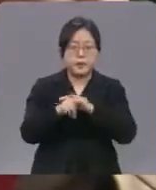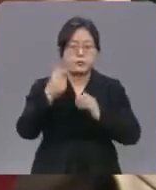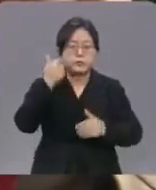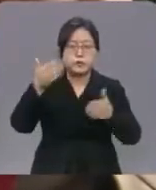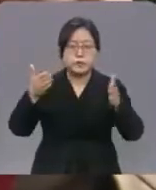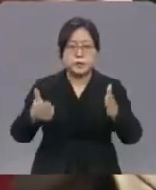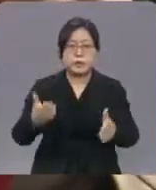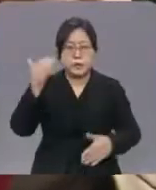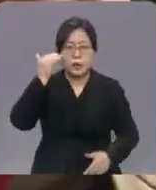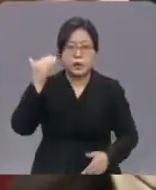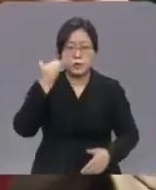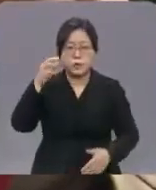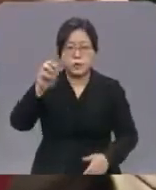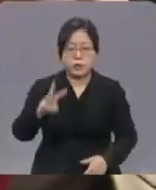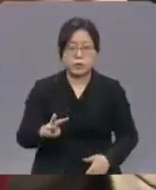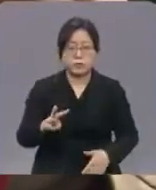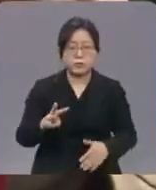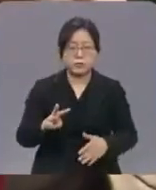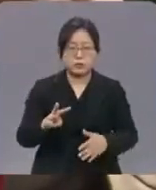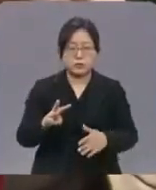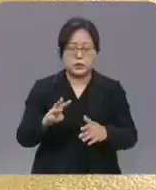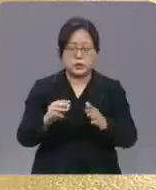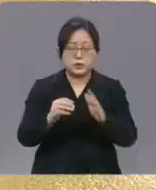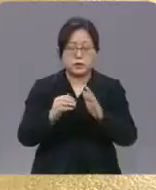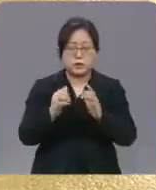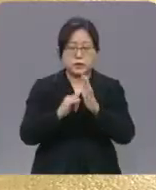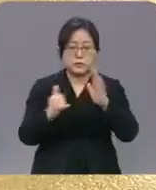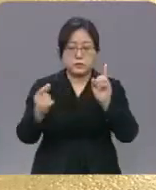만에 한국에 있는 가족 품에 안겼습니다.